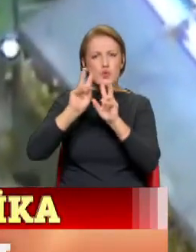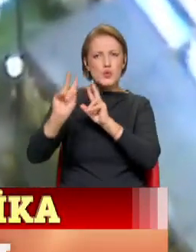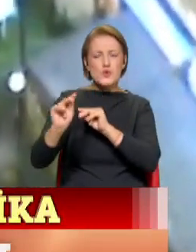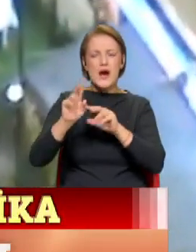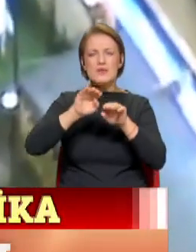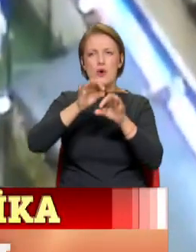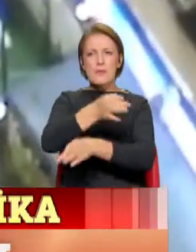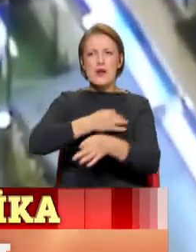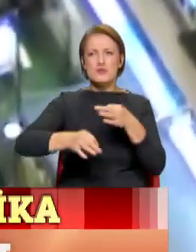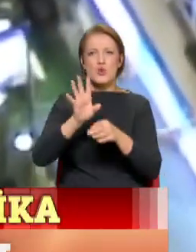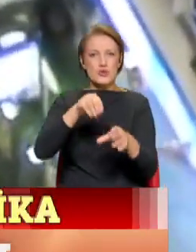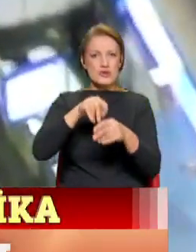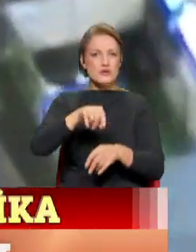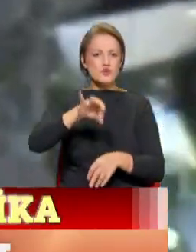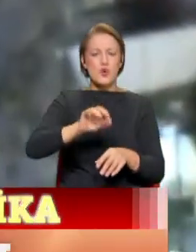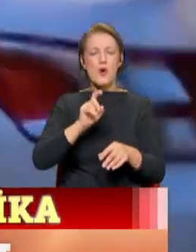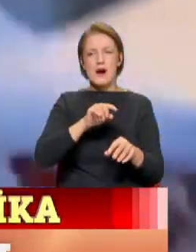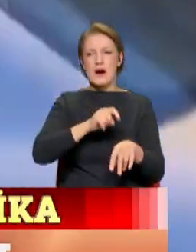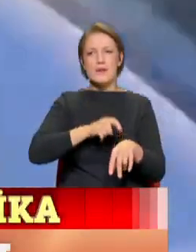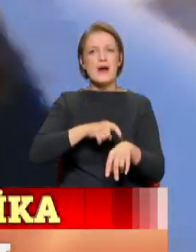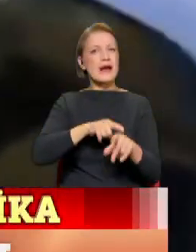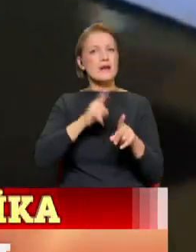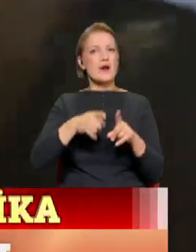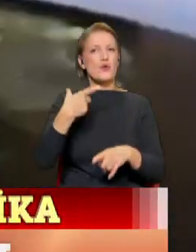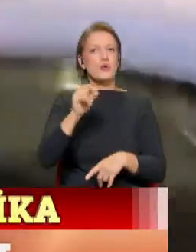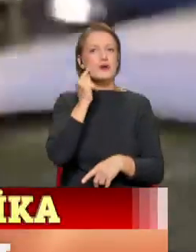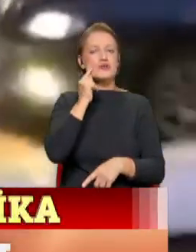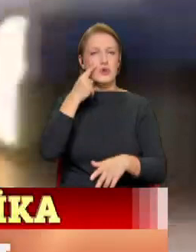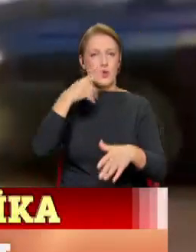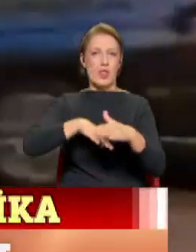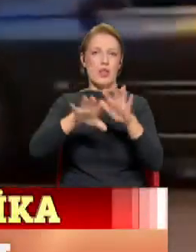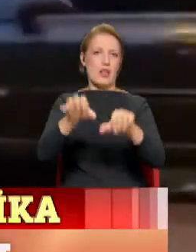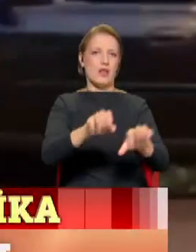operasyonu kapsamında şu ana kadar 90'a yakın kişi gözaltına